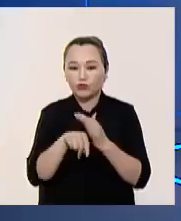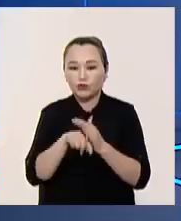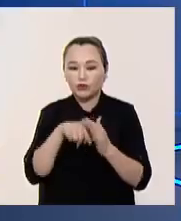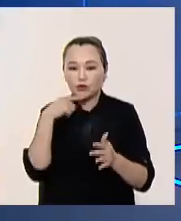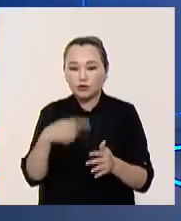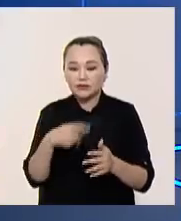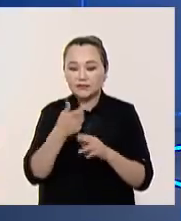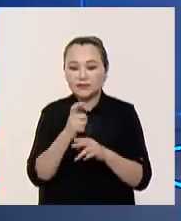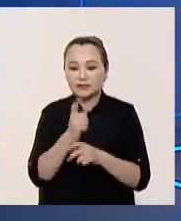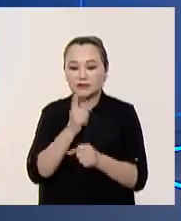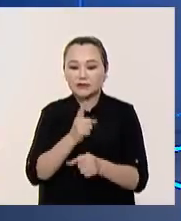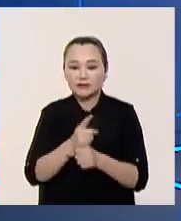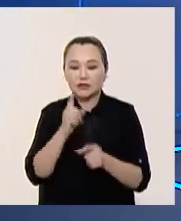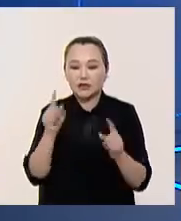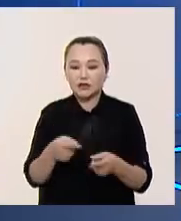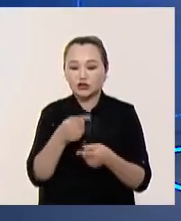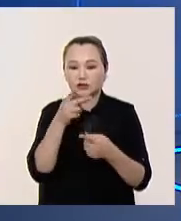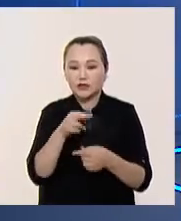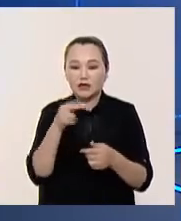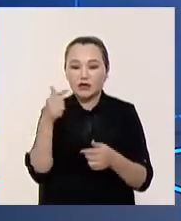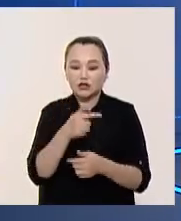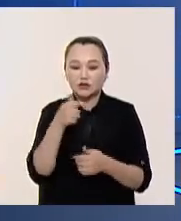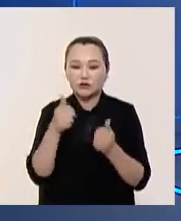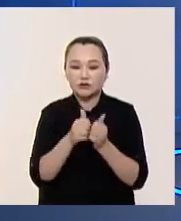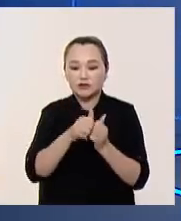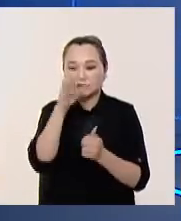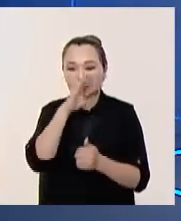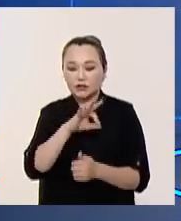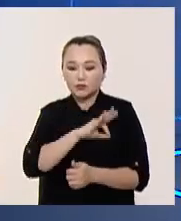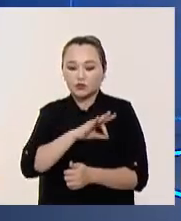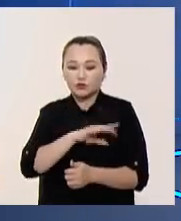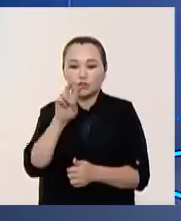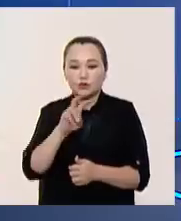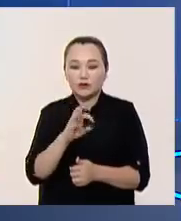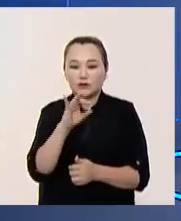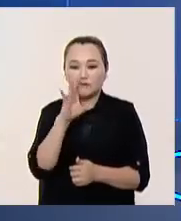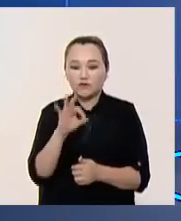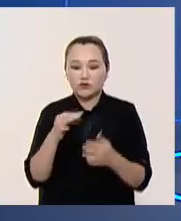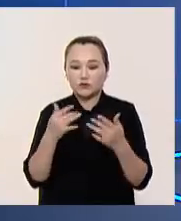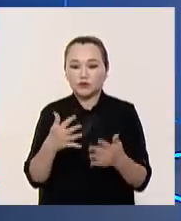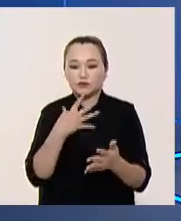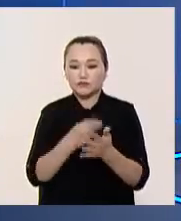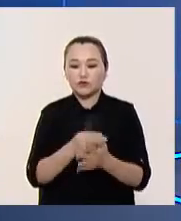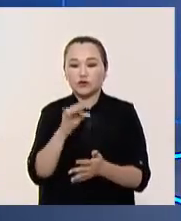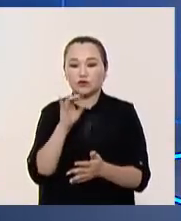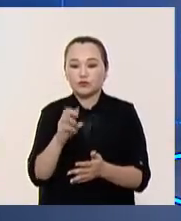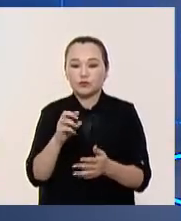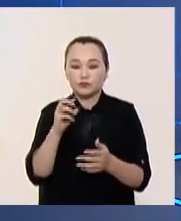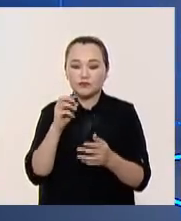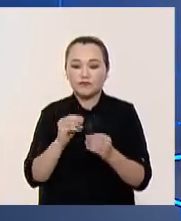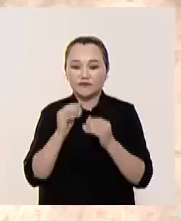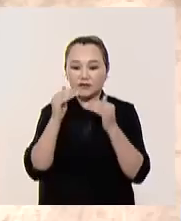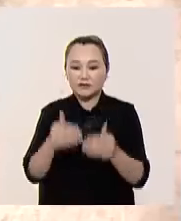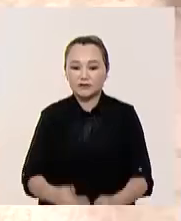Из-за санкций, которые ограничили для граждан соседней страны использование долларов и евро, спрос на собственную валюту в этой стране